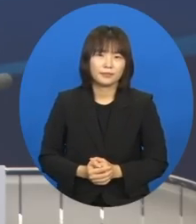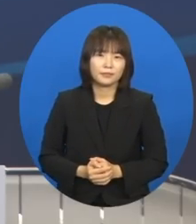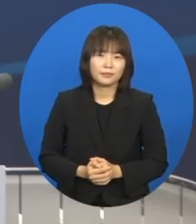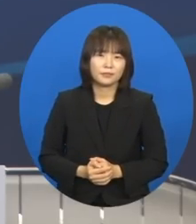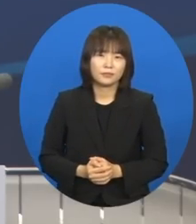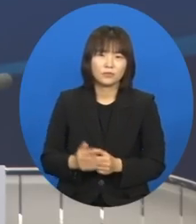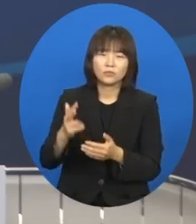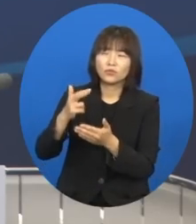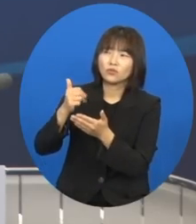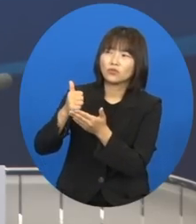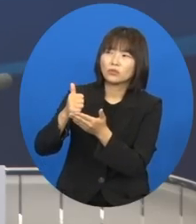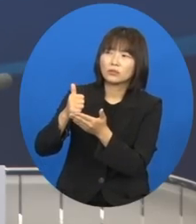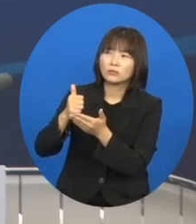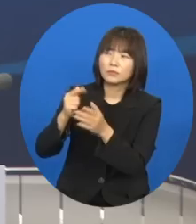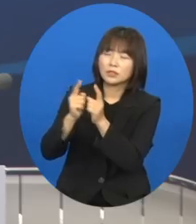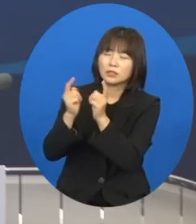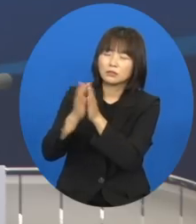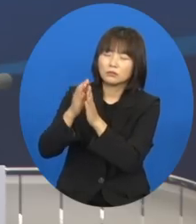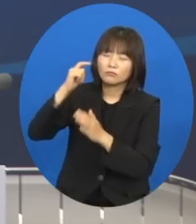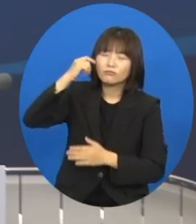주님 저에게 직접 물으시는 거예요.